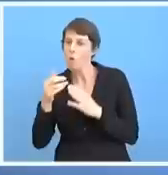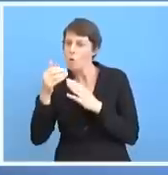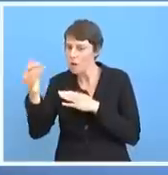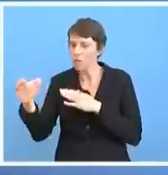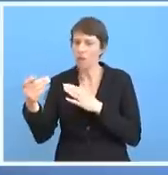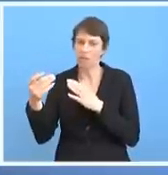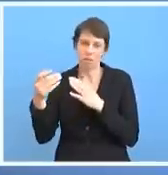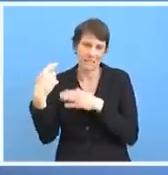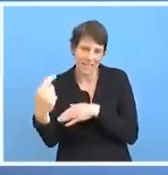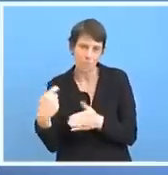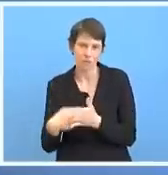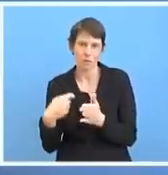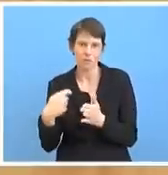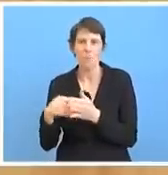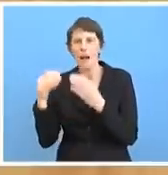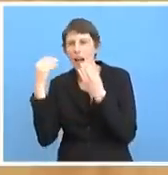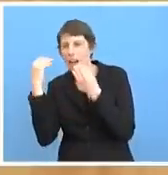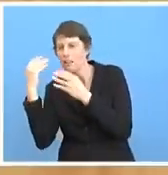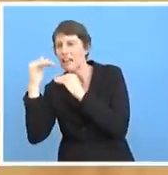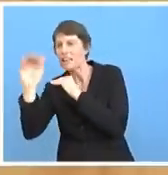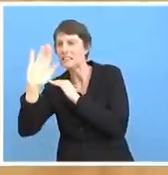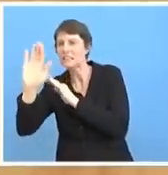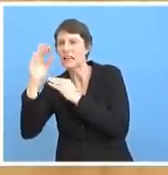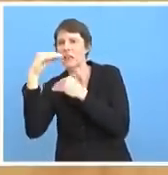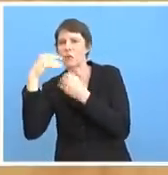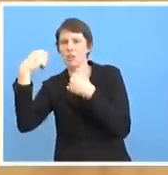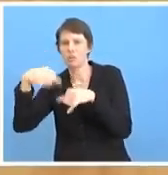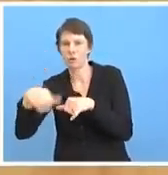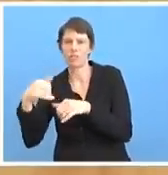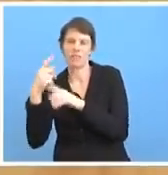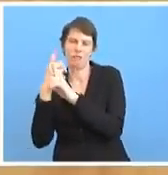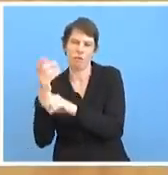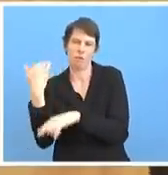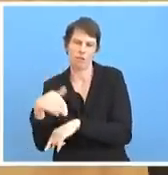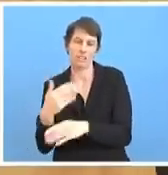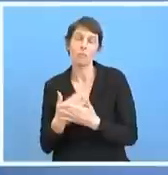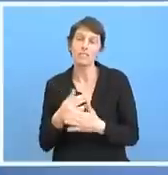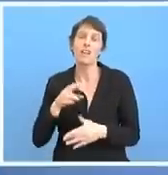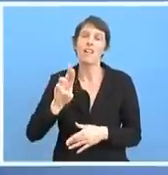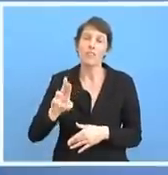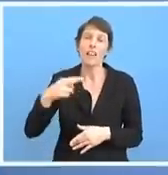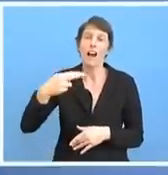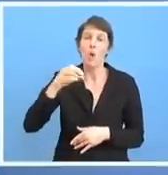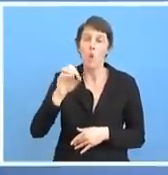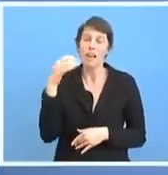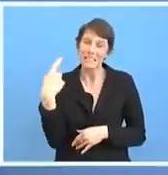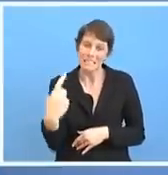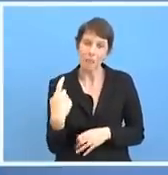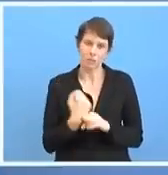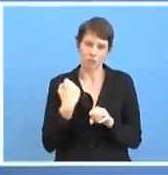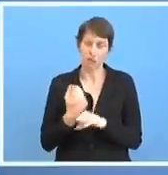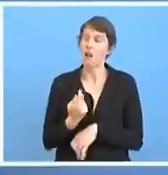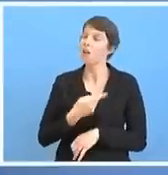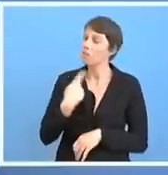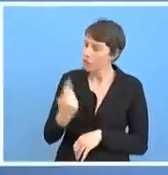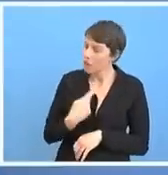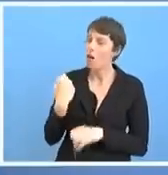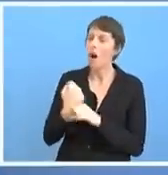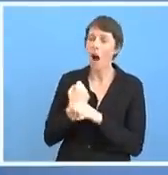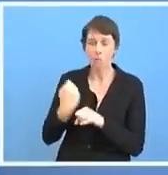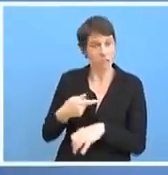wie Informationspflichten einzelner Länder eingehalten wurden. Das ist aber eine Sache, die die WHO selbst vornimmt. Wir schätzen die Arbeit der WHO auch in dieser